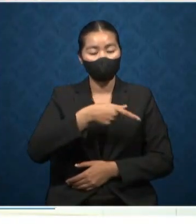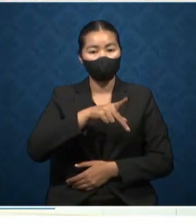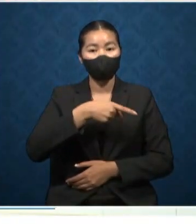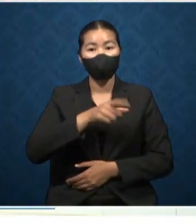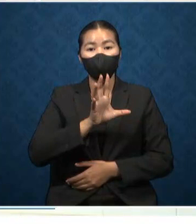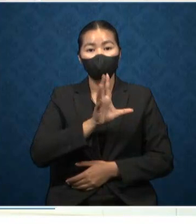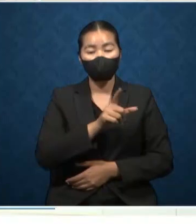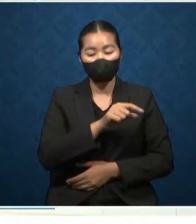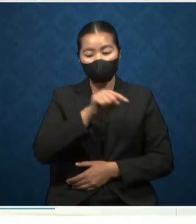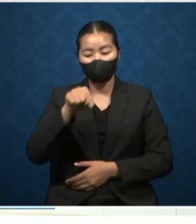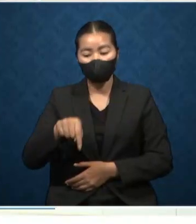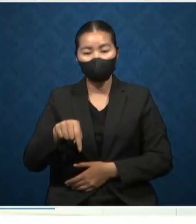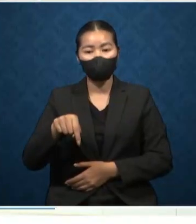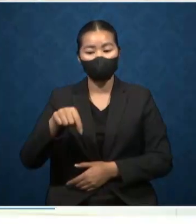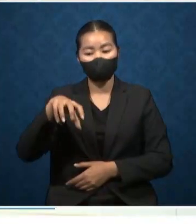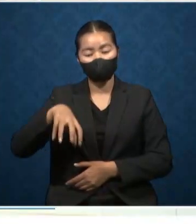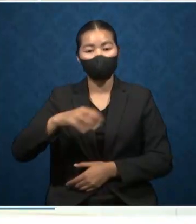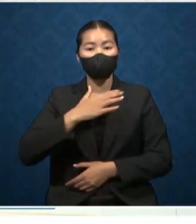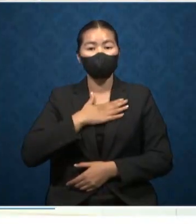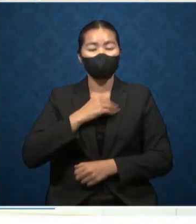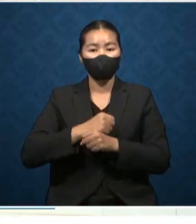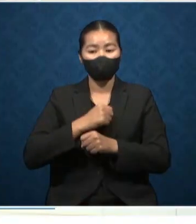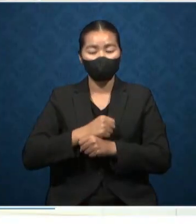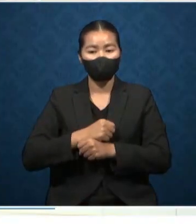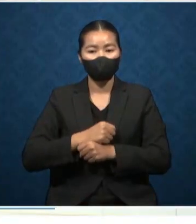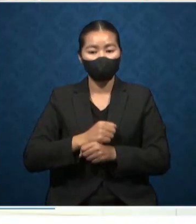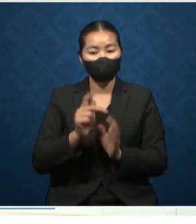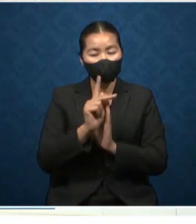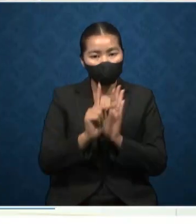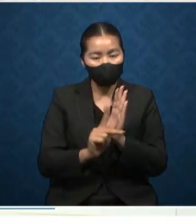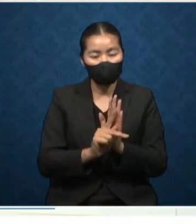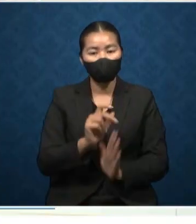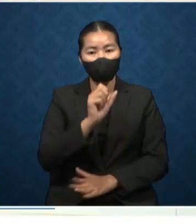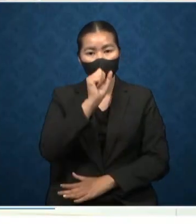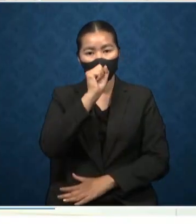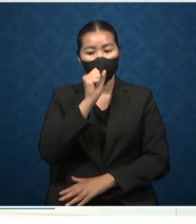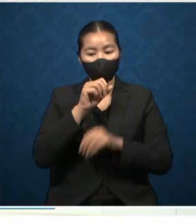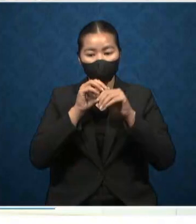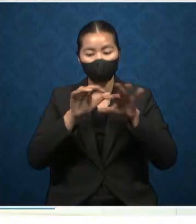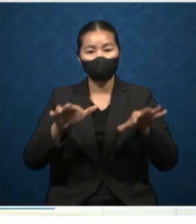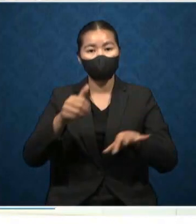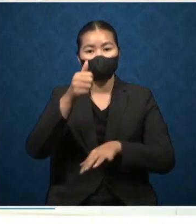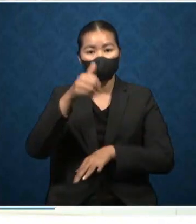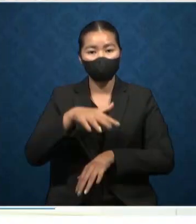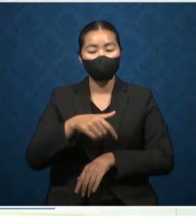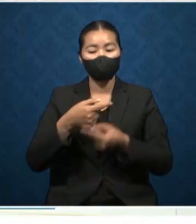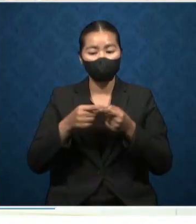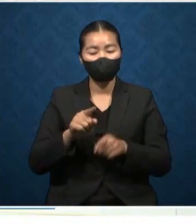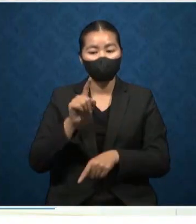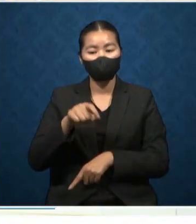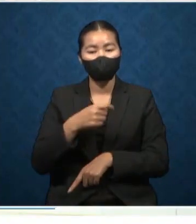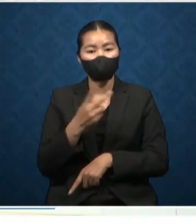ดังแต่เรากไดทำคใจกัพี่